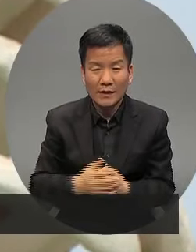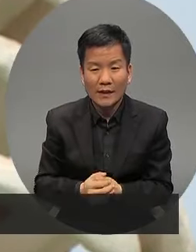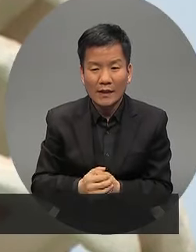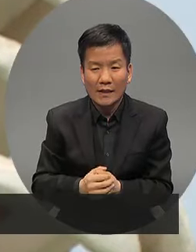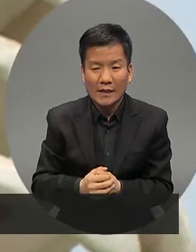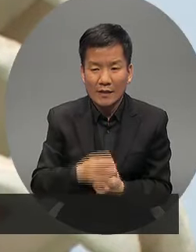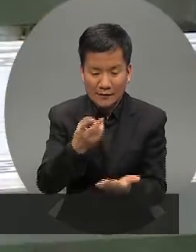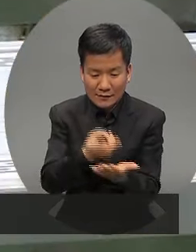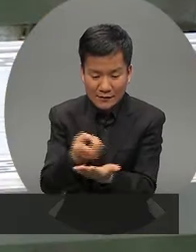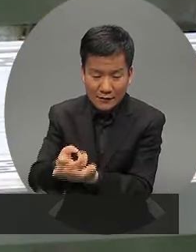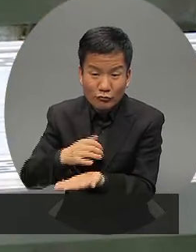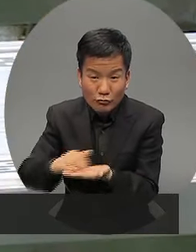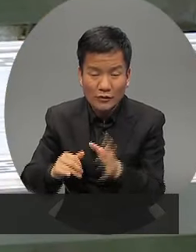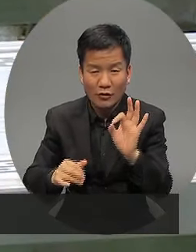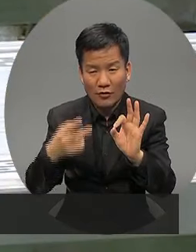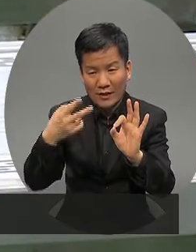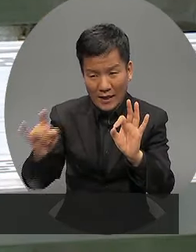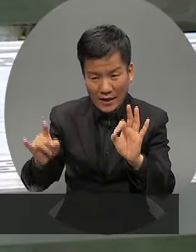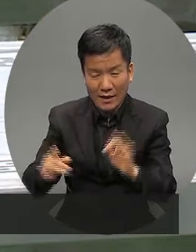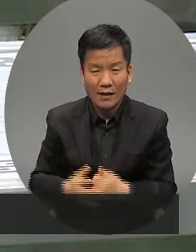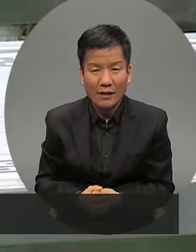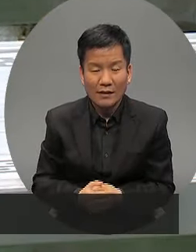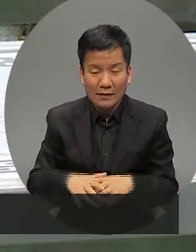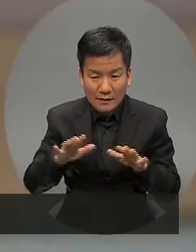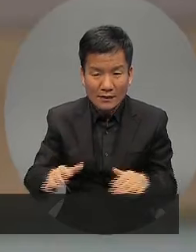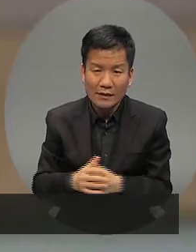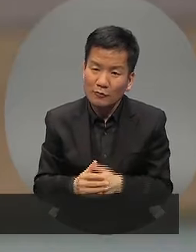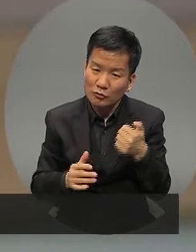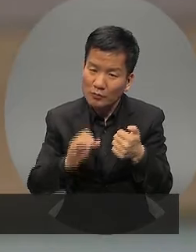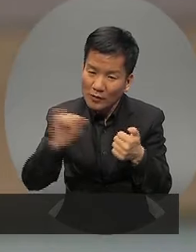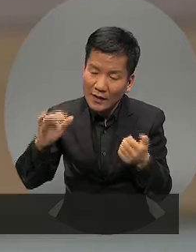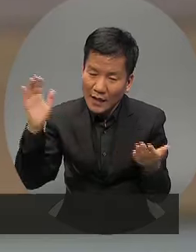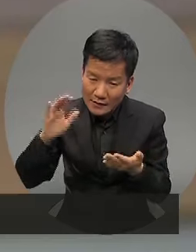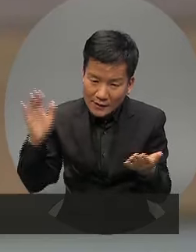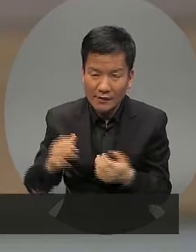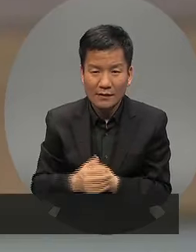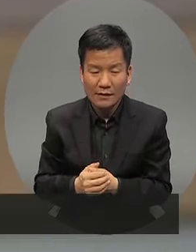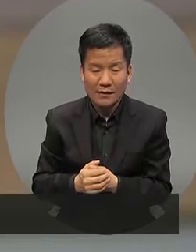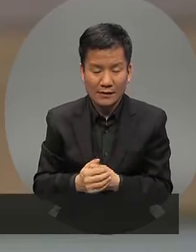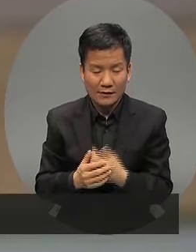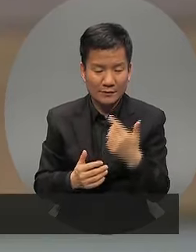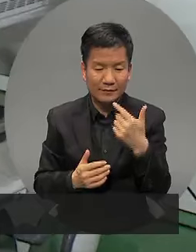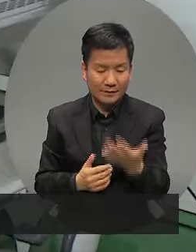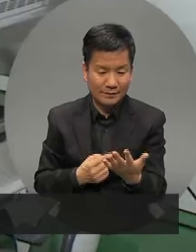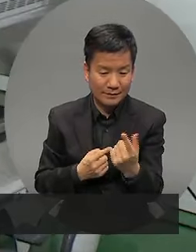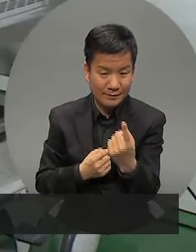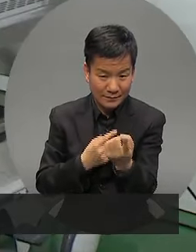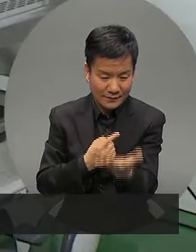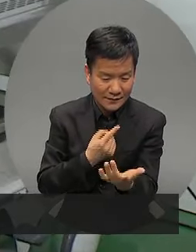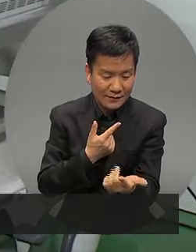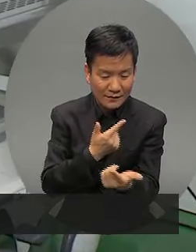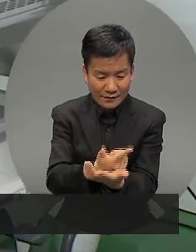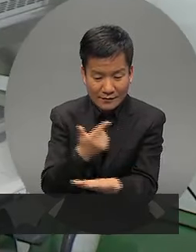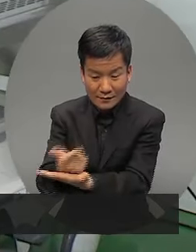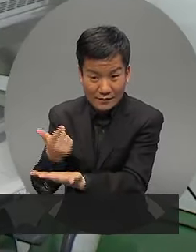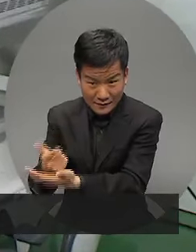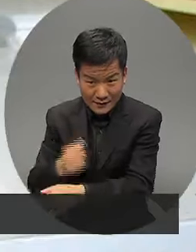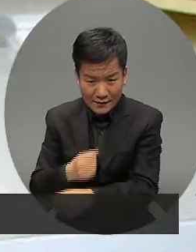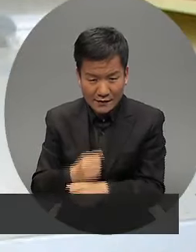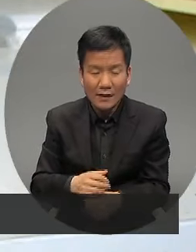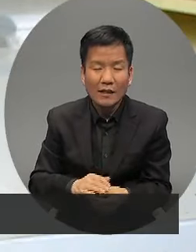실습대 개가 놓여 있습니다 현재 신명 안팎 한학년 학생들이 여섯 명씩 조를 이뤄 실습을 진행하는데